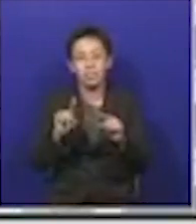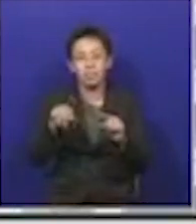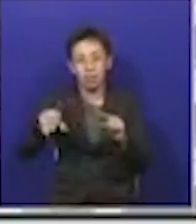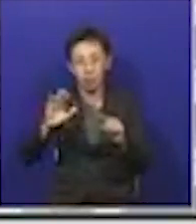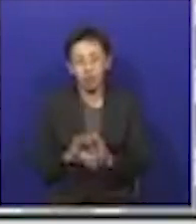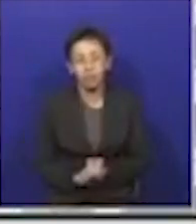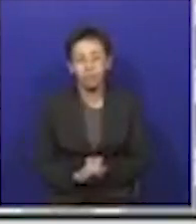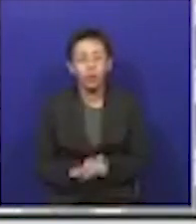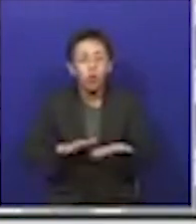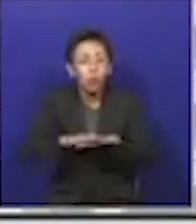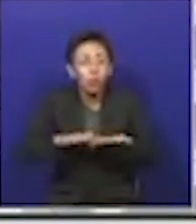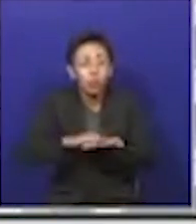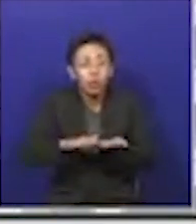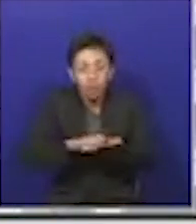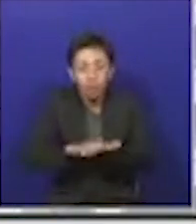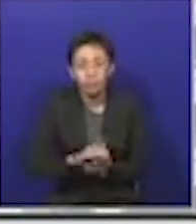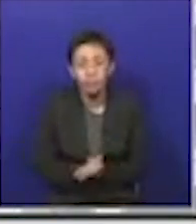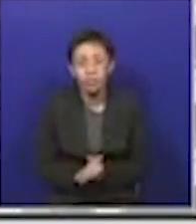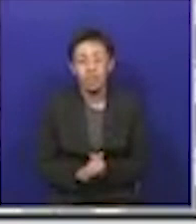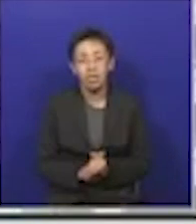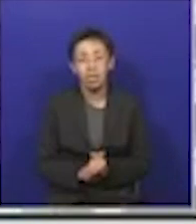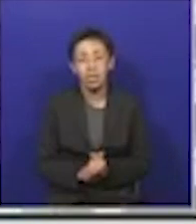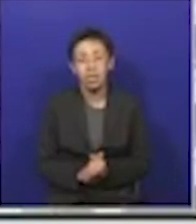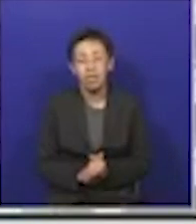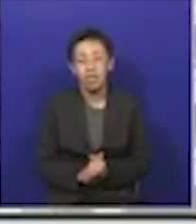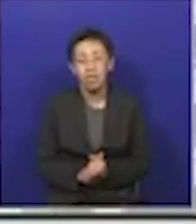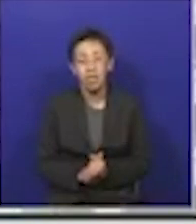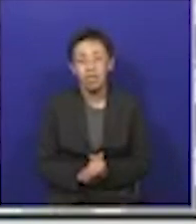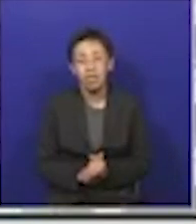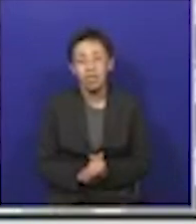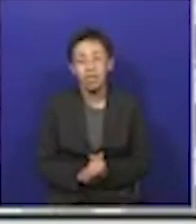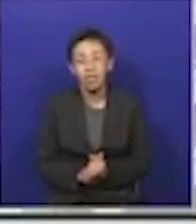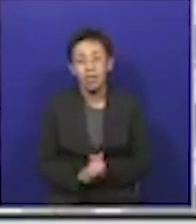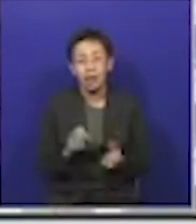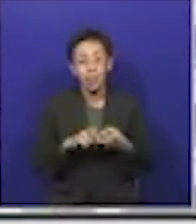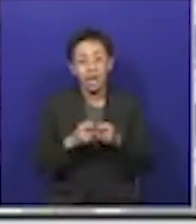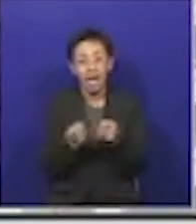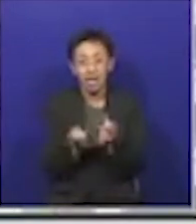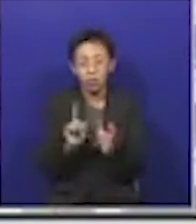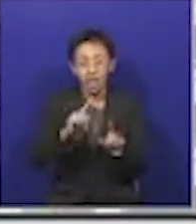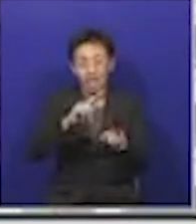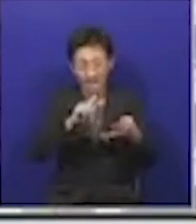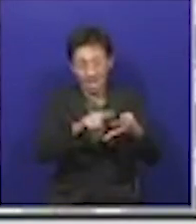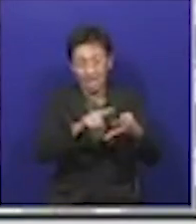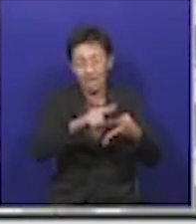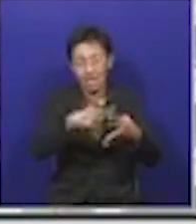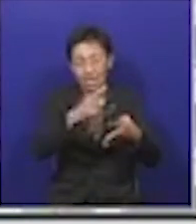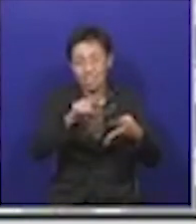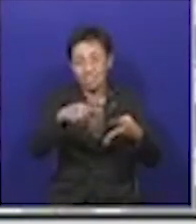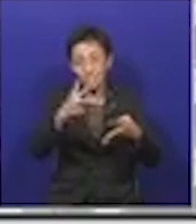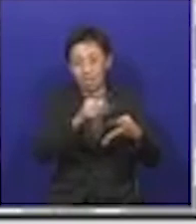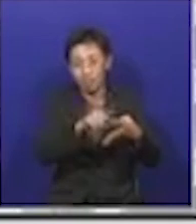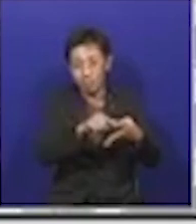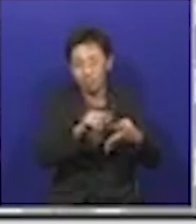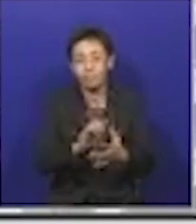ฮะแต่ขอโทษนะฮะไตรมาส1ซึ่งยังไม่ถือว่าเกิดผลกระทบโดยตรงจากโ